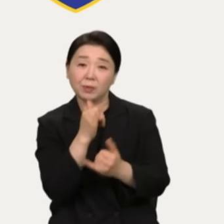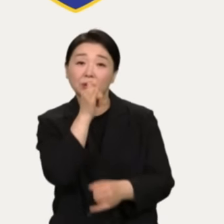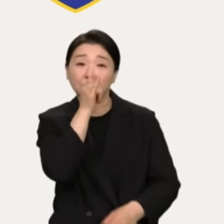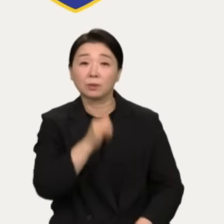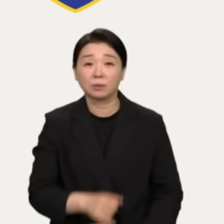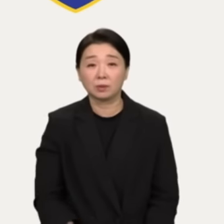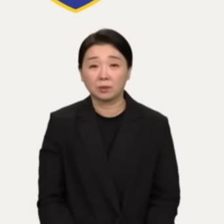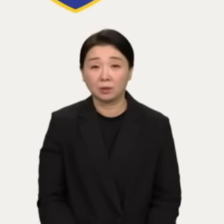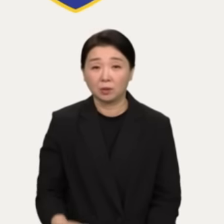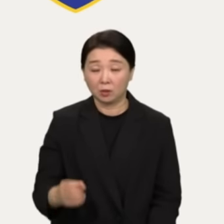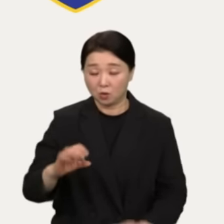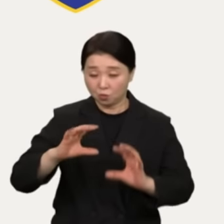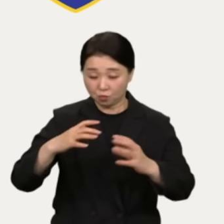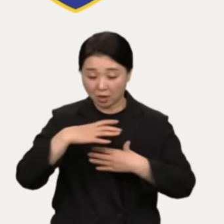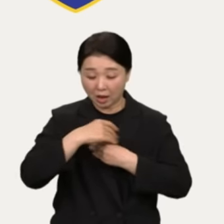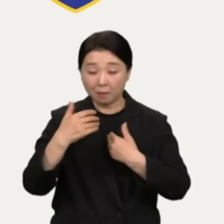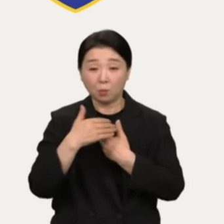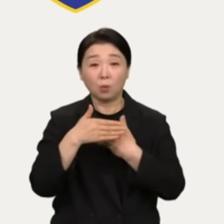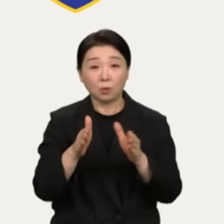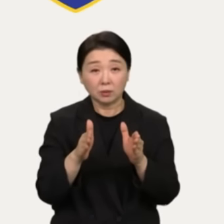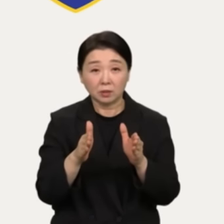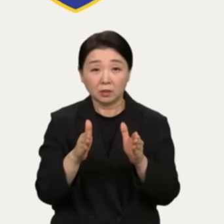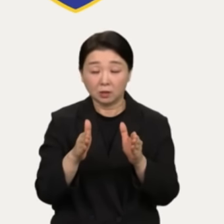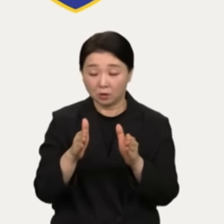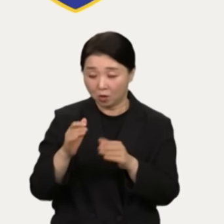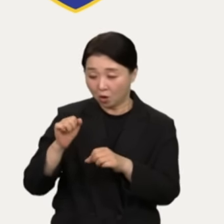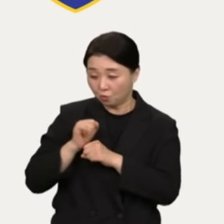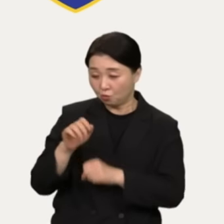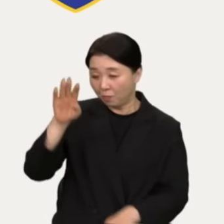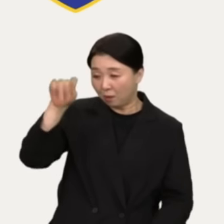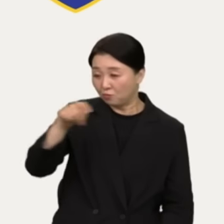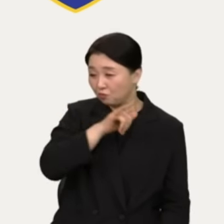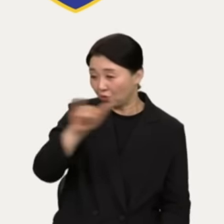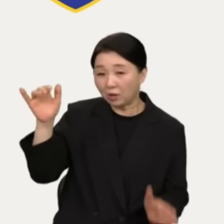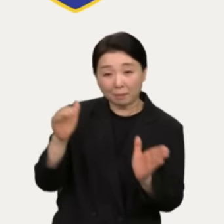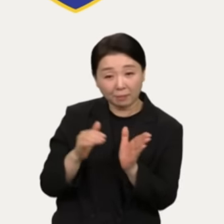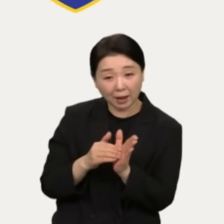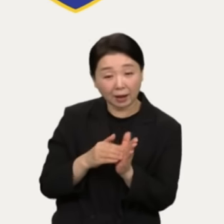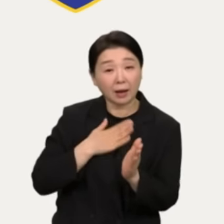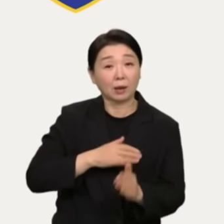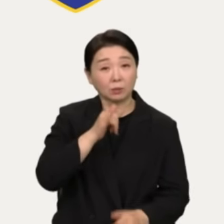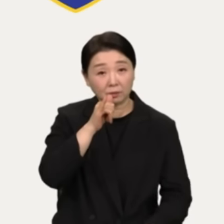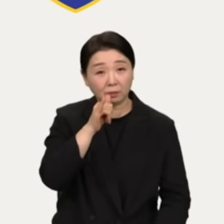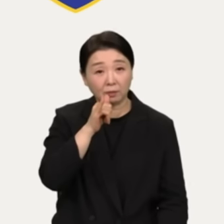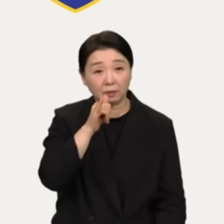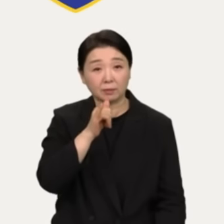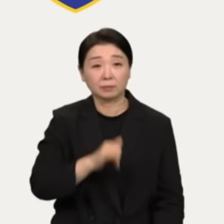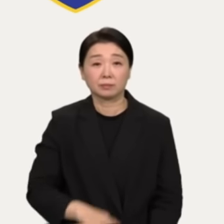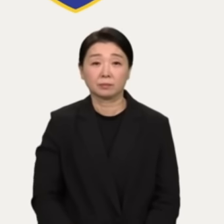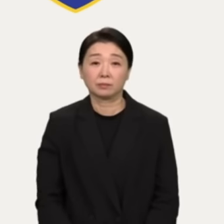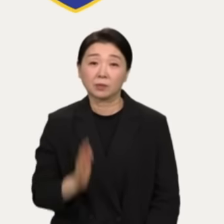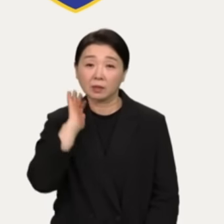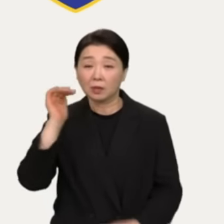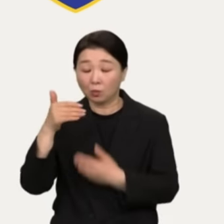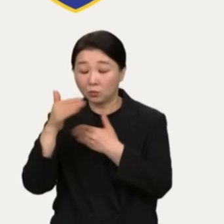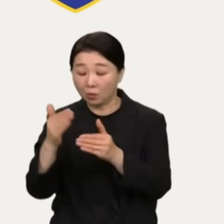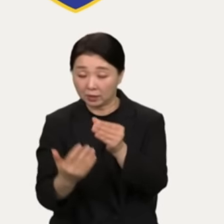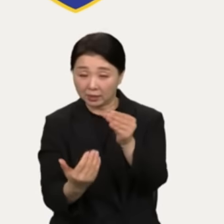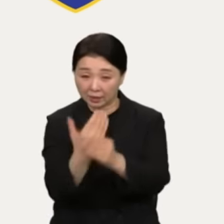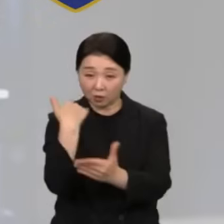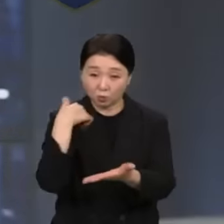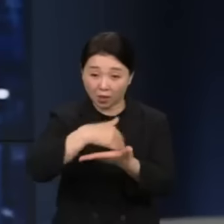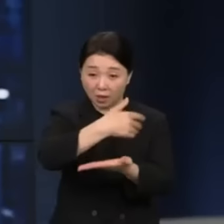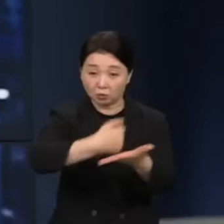드러났죠. 그리고 국가안보실은 국방부로 전화를 했다라는 사실이 이번 증언으로 좀 드러나게 된 겁니다. 대통령실 이번 사건